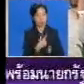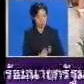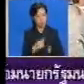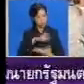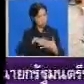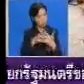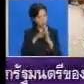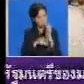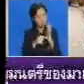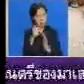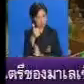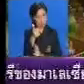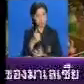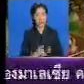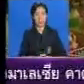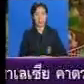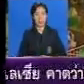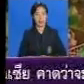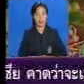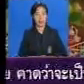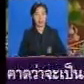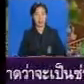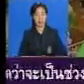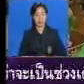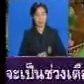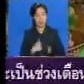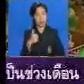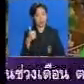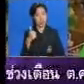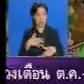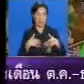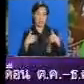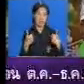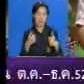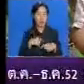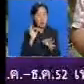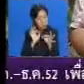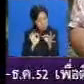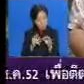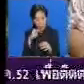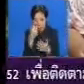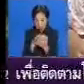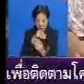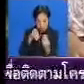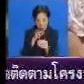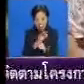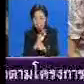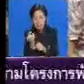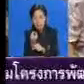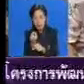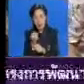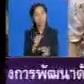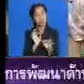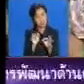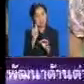การนี้อยู ่ในบ้าน ก็มันก็สะดวกสบายดีครับแล้วประหยัดคนที่มีรายได้น้อยก็ดีขึ้นนะครับ รู้ทำน